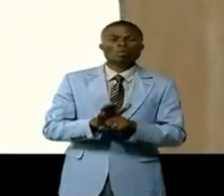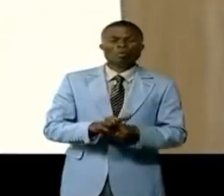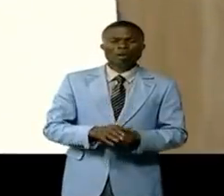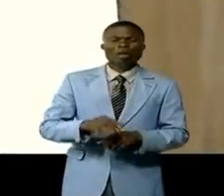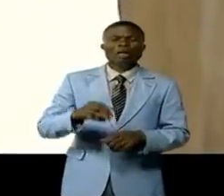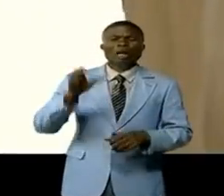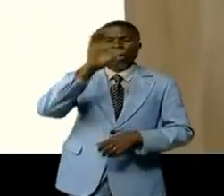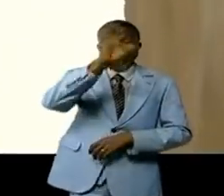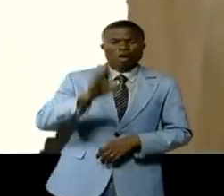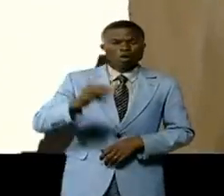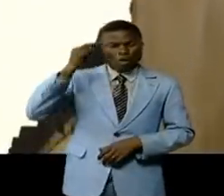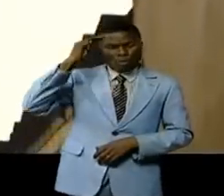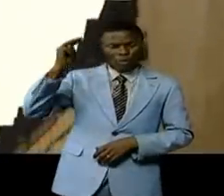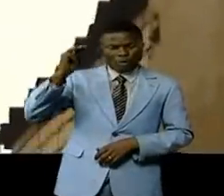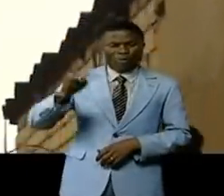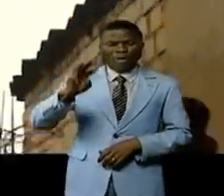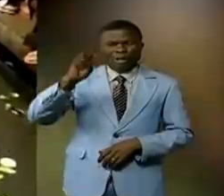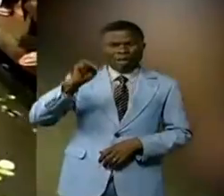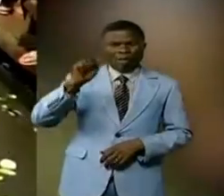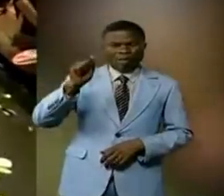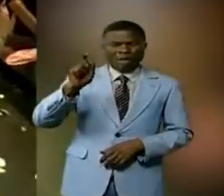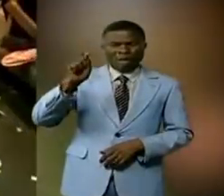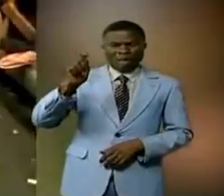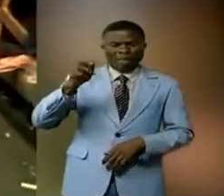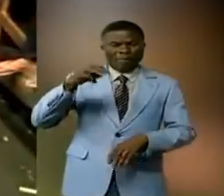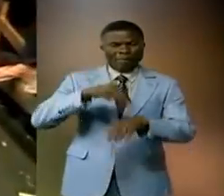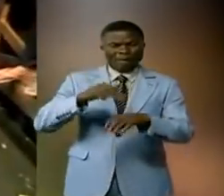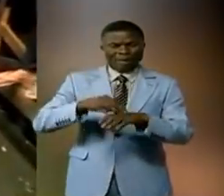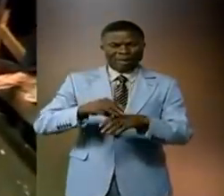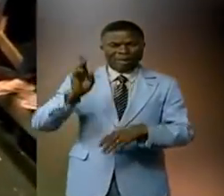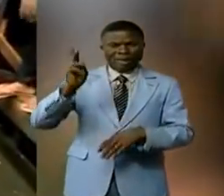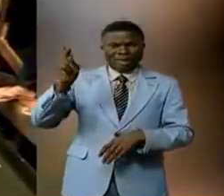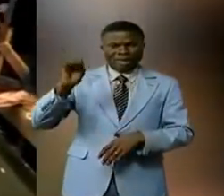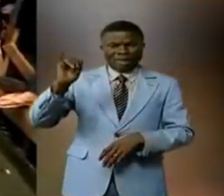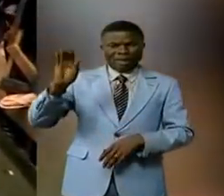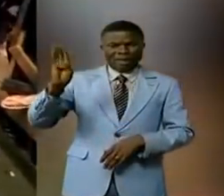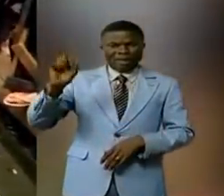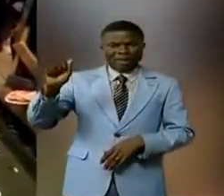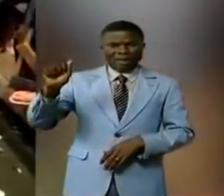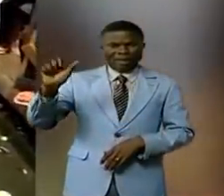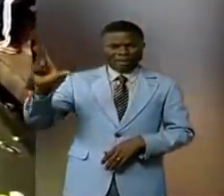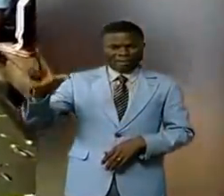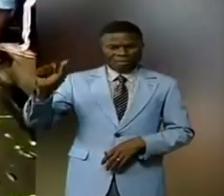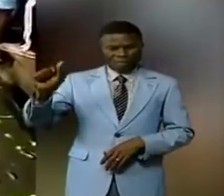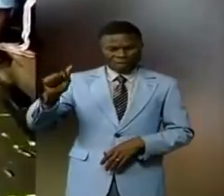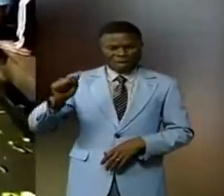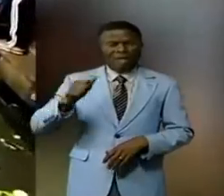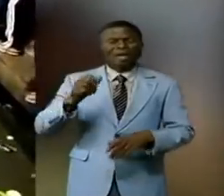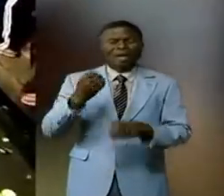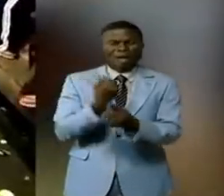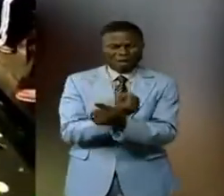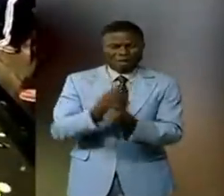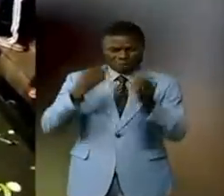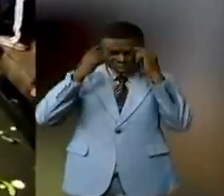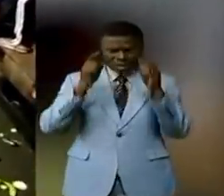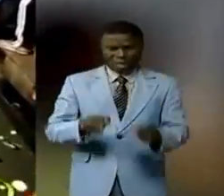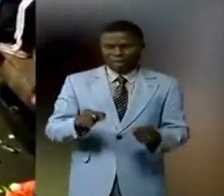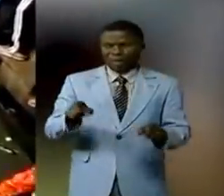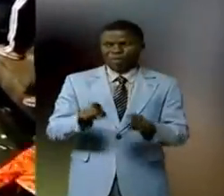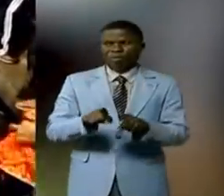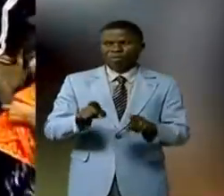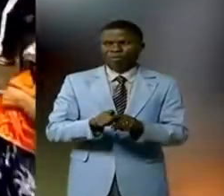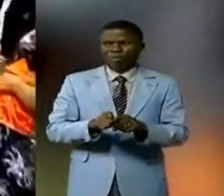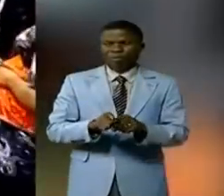de Mongafula à Kinshasa, l'autorité urbaine de la capitale tient strictement à faire appliquer la décision relative à